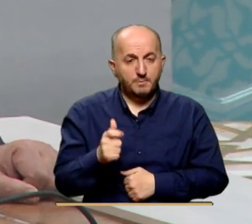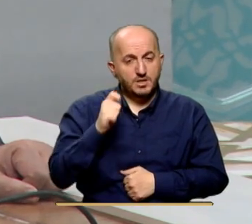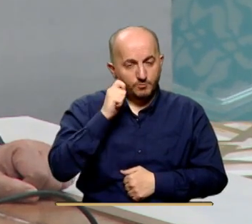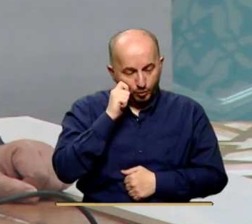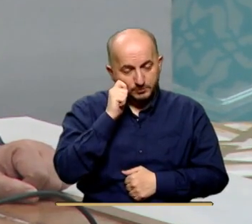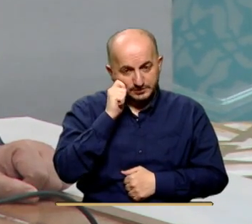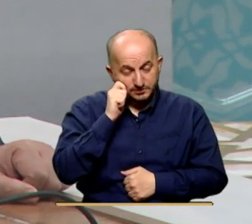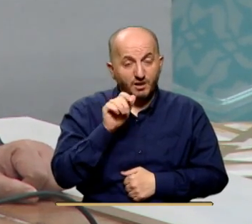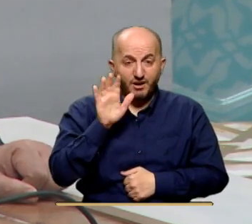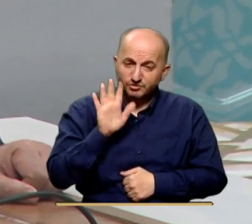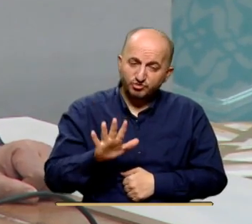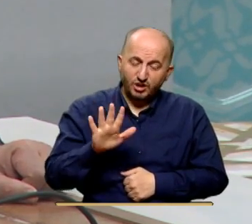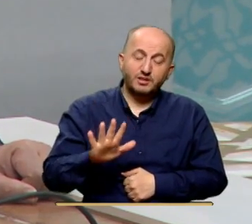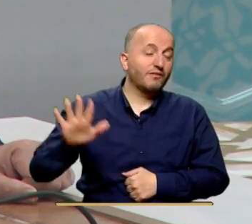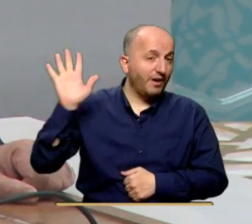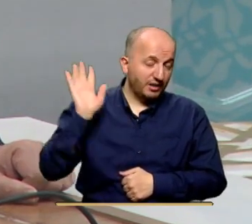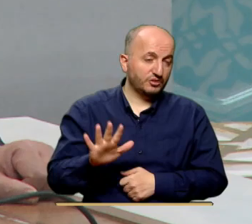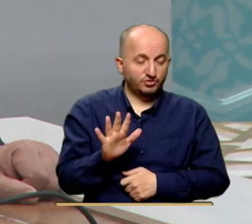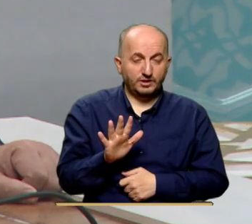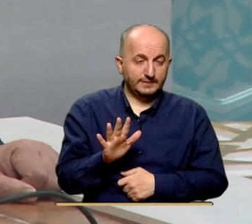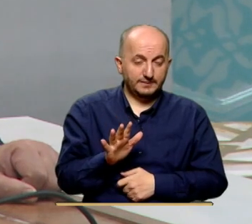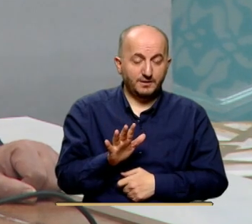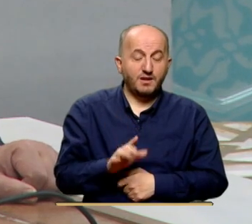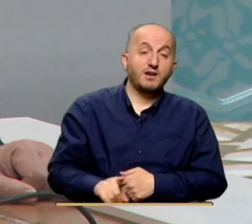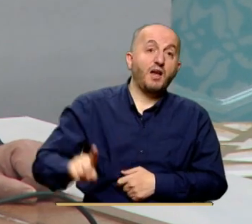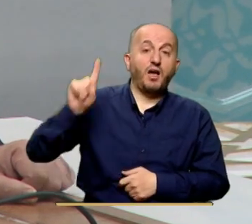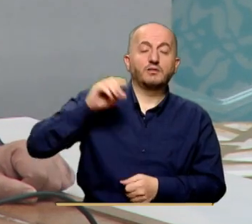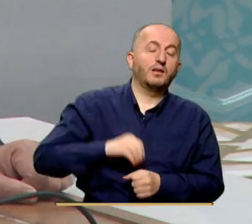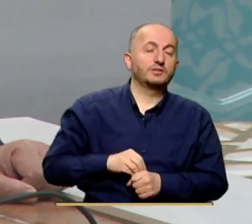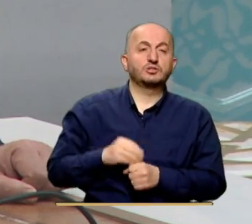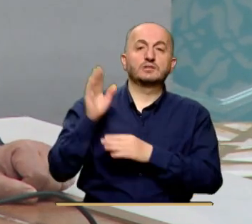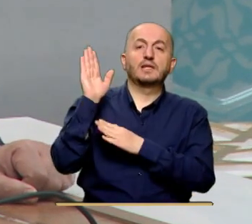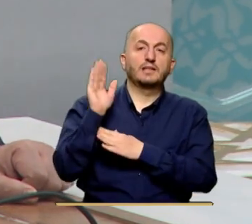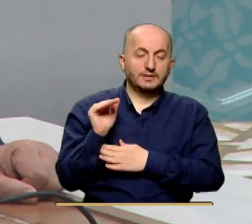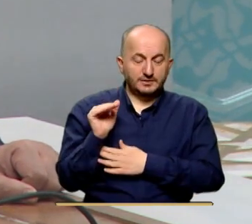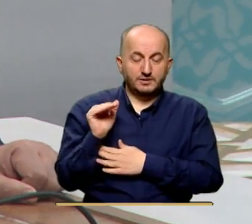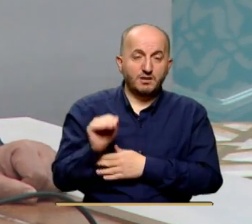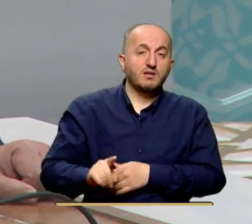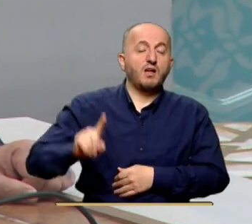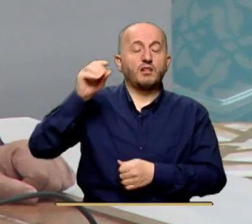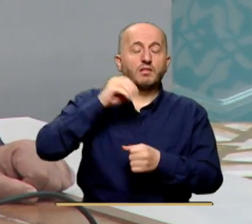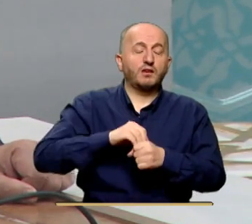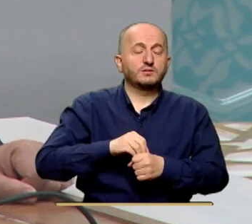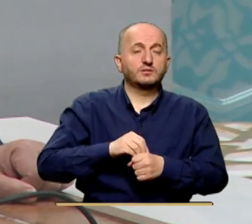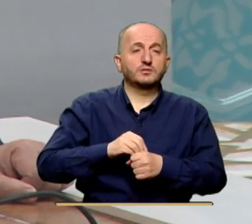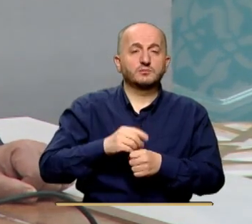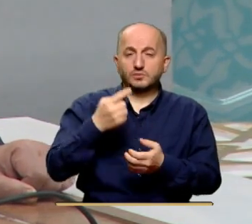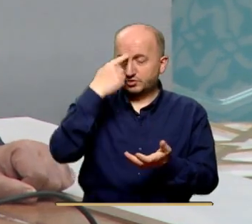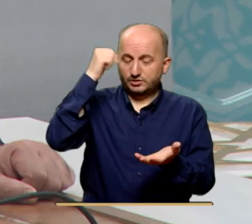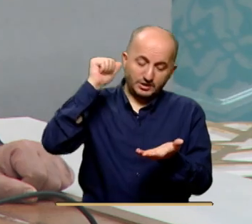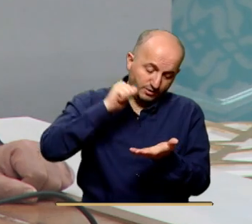mümin ancak ve ancak Allah için eğilir, Allah için başı yere